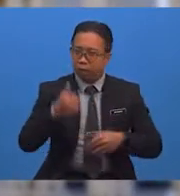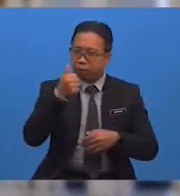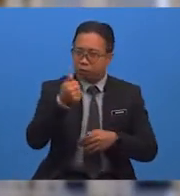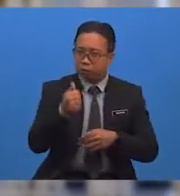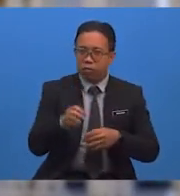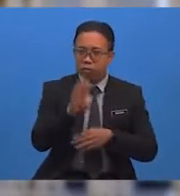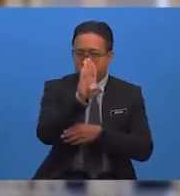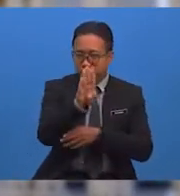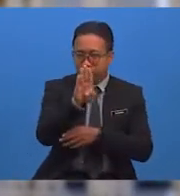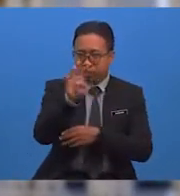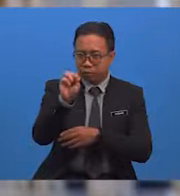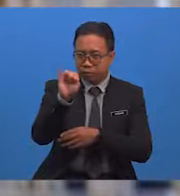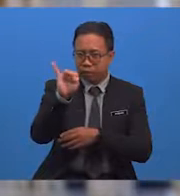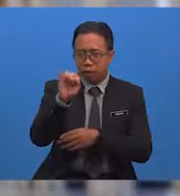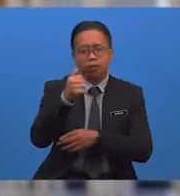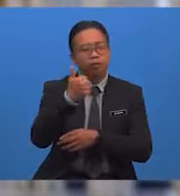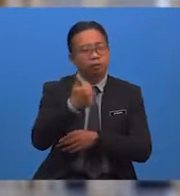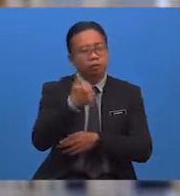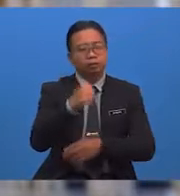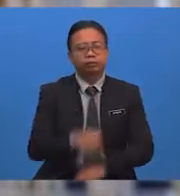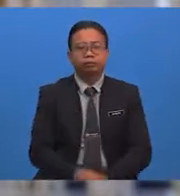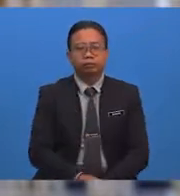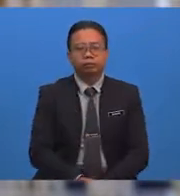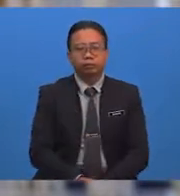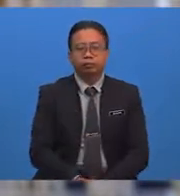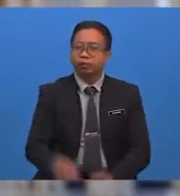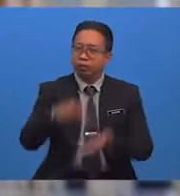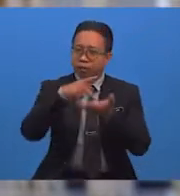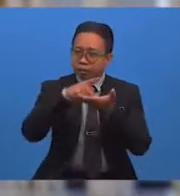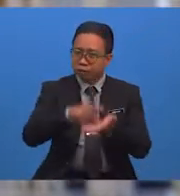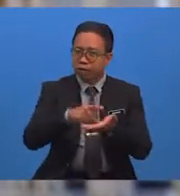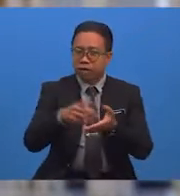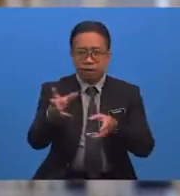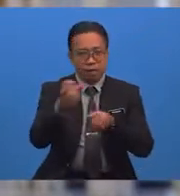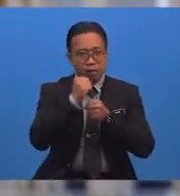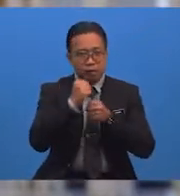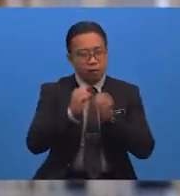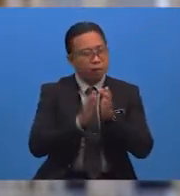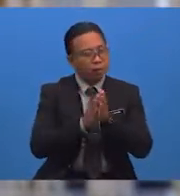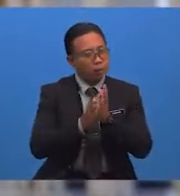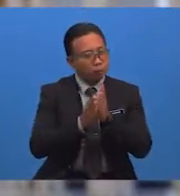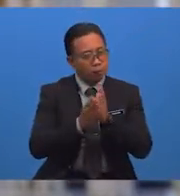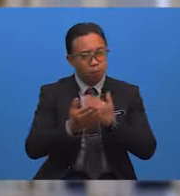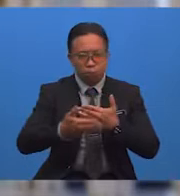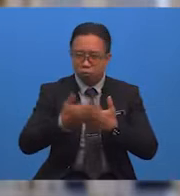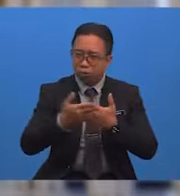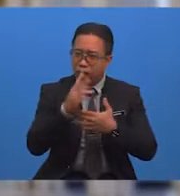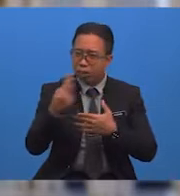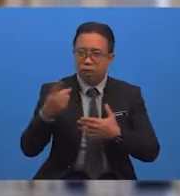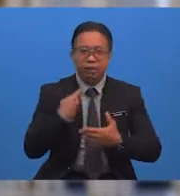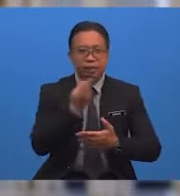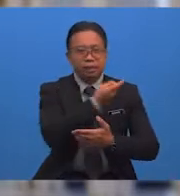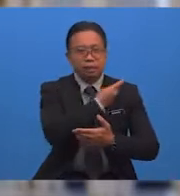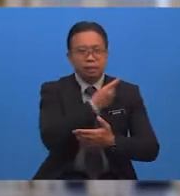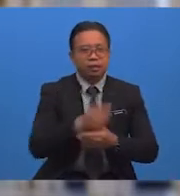BMI, Body Mass Index. Kesannya, ia akan dapat memudahkan kita menjalani kehidupan